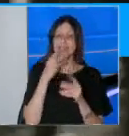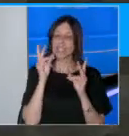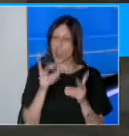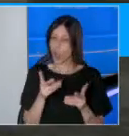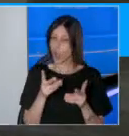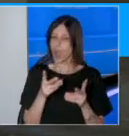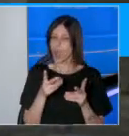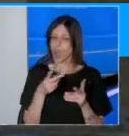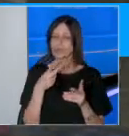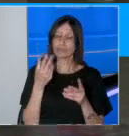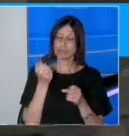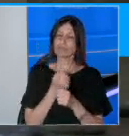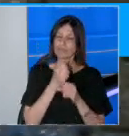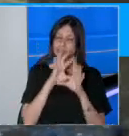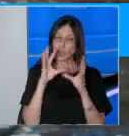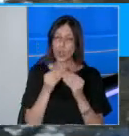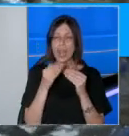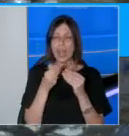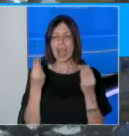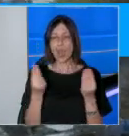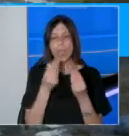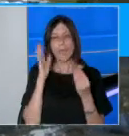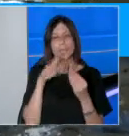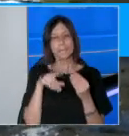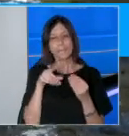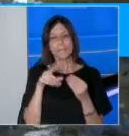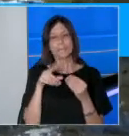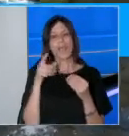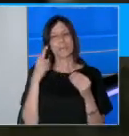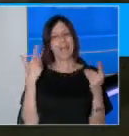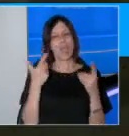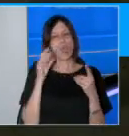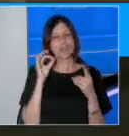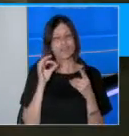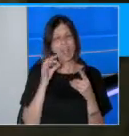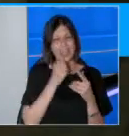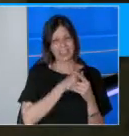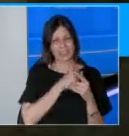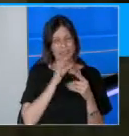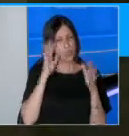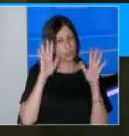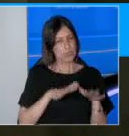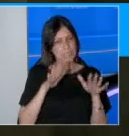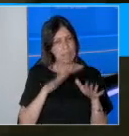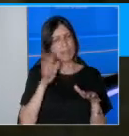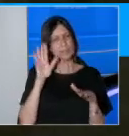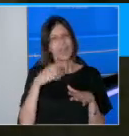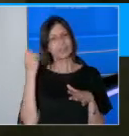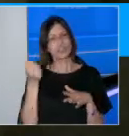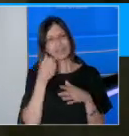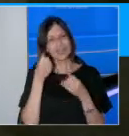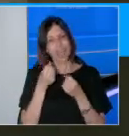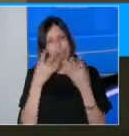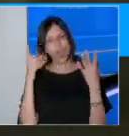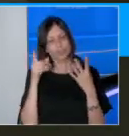וצריך להגיד ולהסתכל אחורה. גם לילה דל קדר, שזה אירוע שהוא פולחן דתי, גם שבת האור, שזה